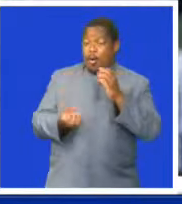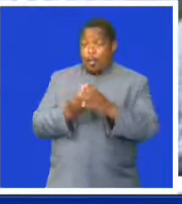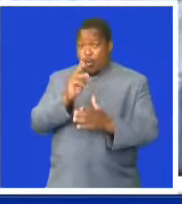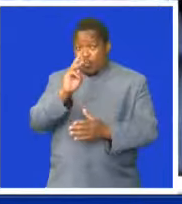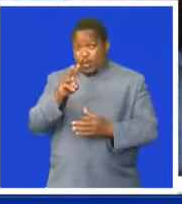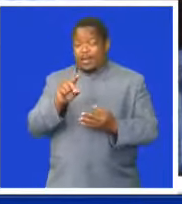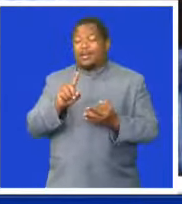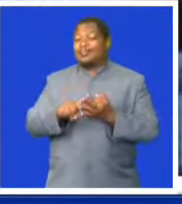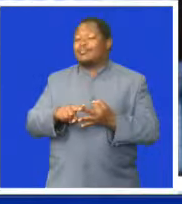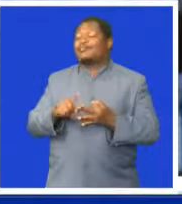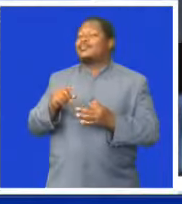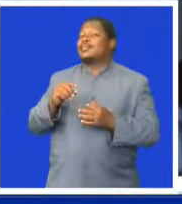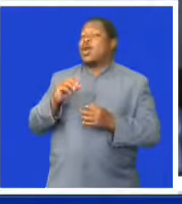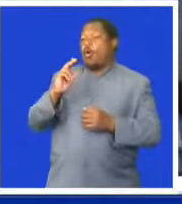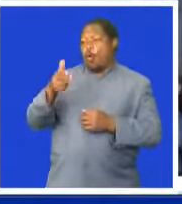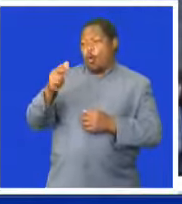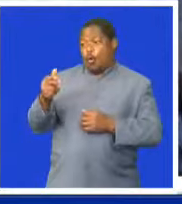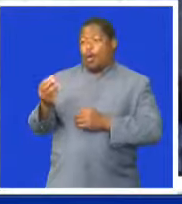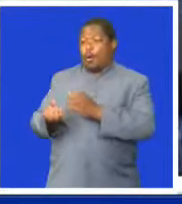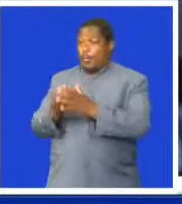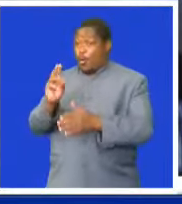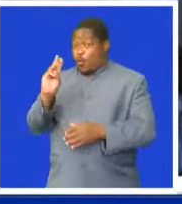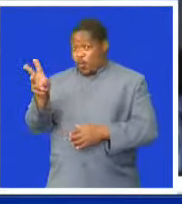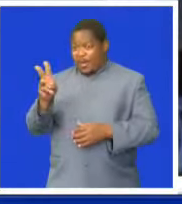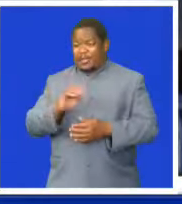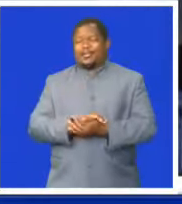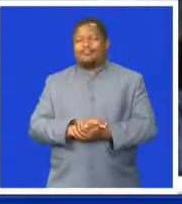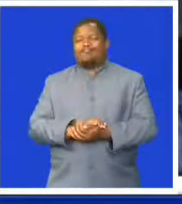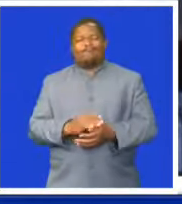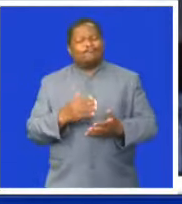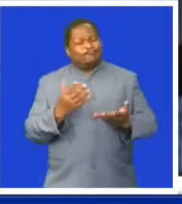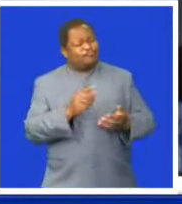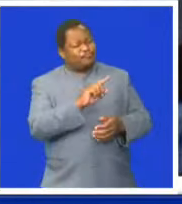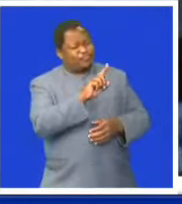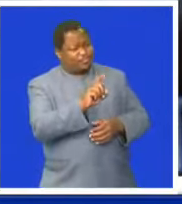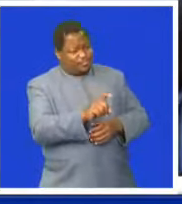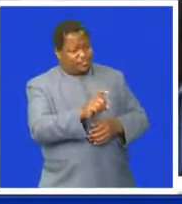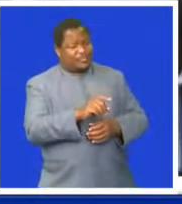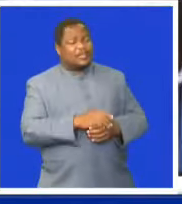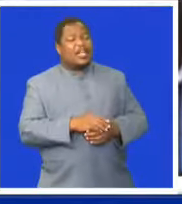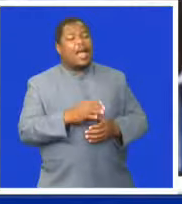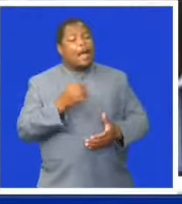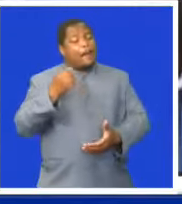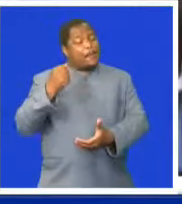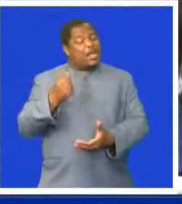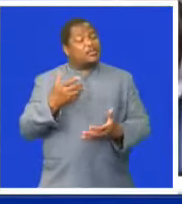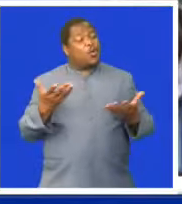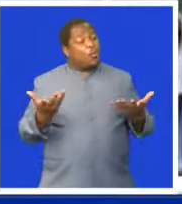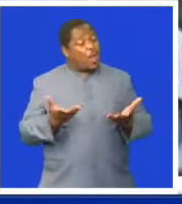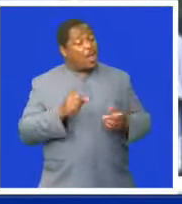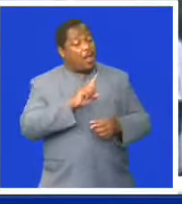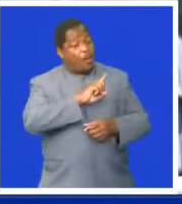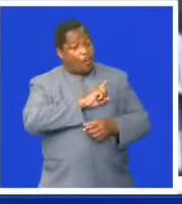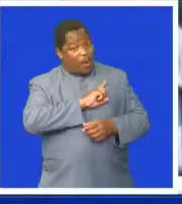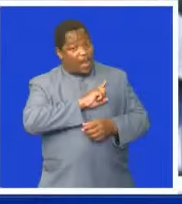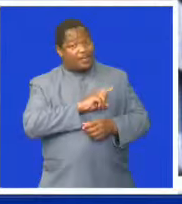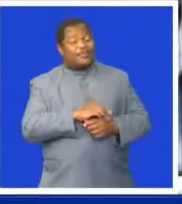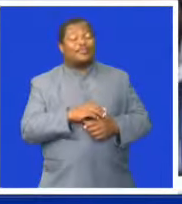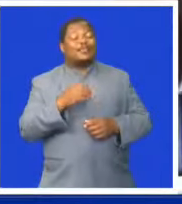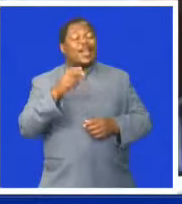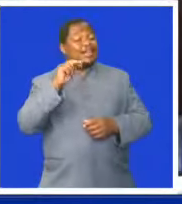ema-ekhoni ukuphi ibhajeti yakhona itawuba kuphi ngoba vele kutoudzingeka la kuthi kushise